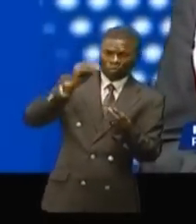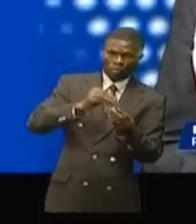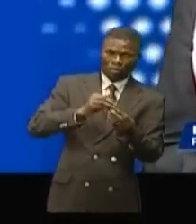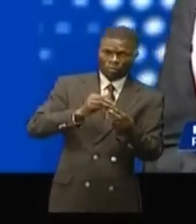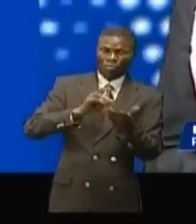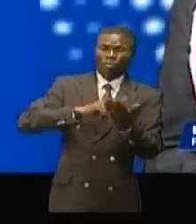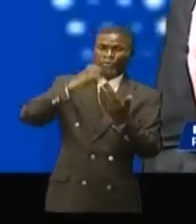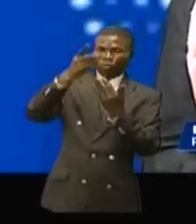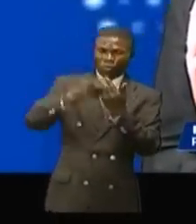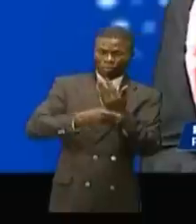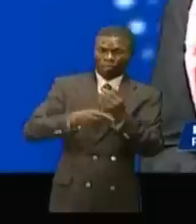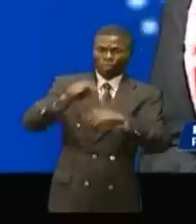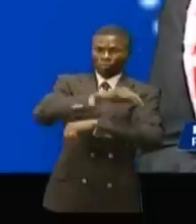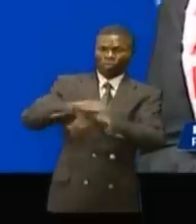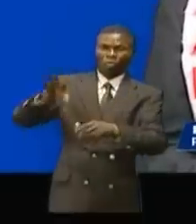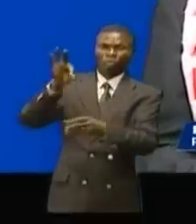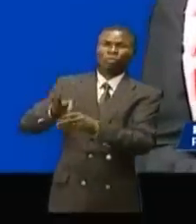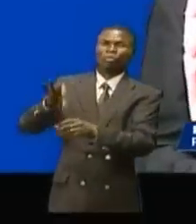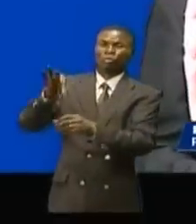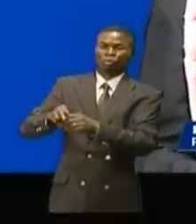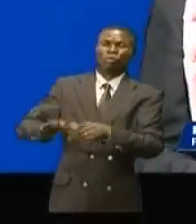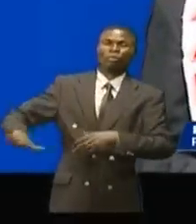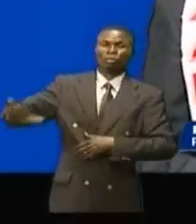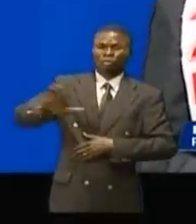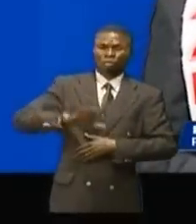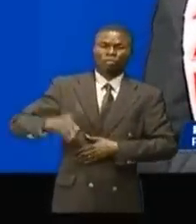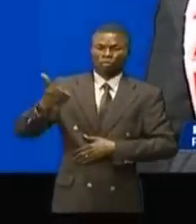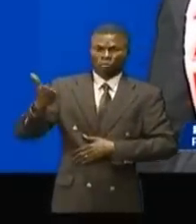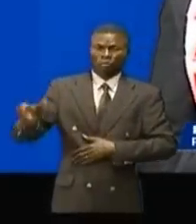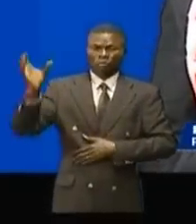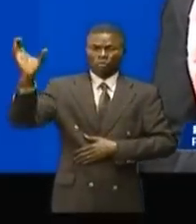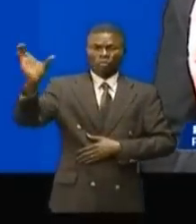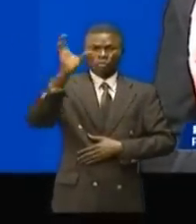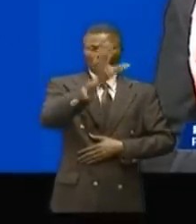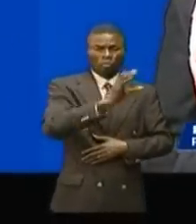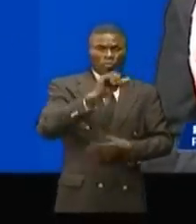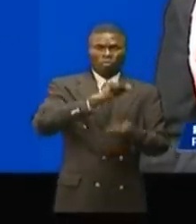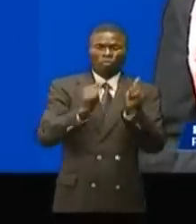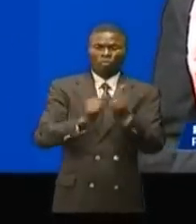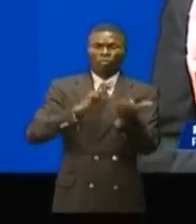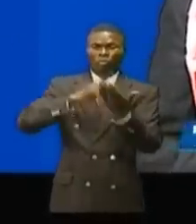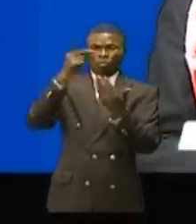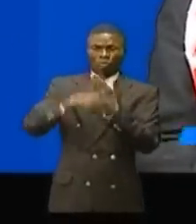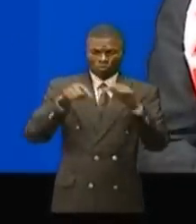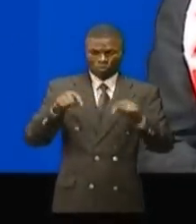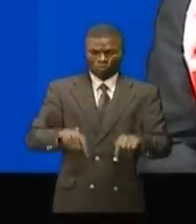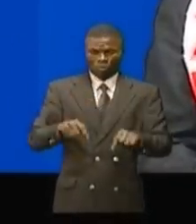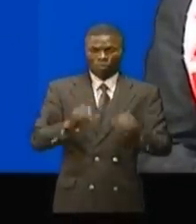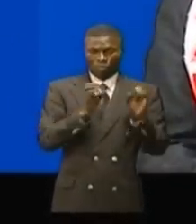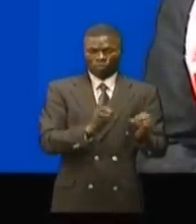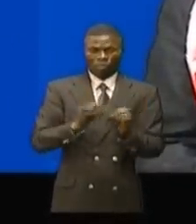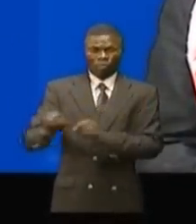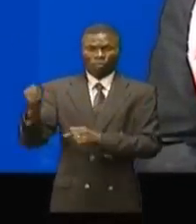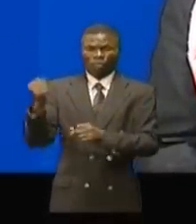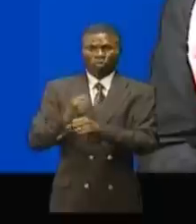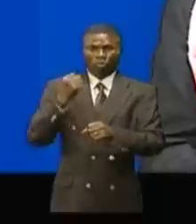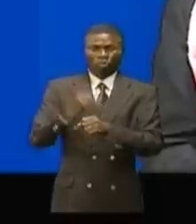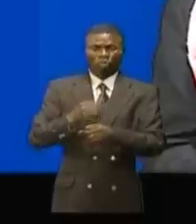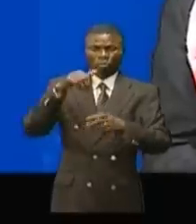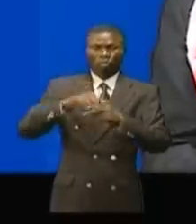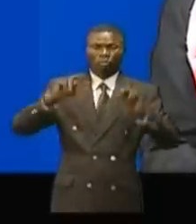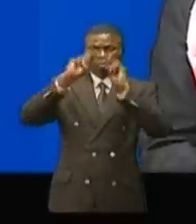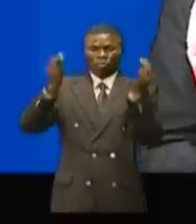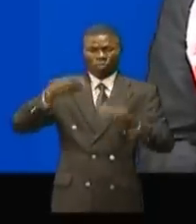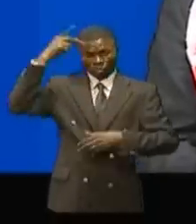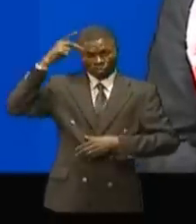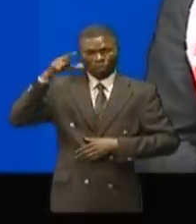toutes les circonscriptions électorales du pays. L'autre point à l'ordre du jour a été l'organisation du travail au sein du